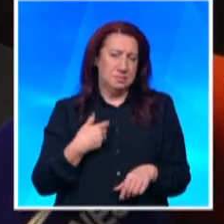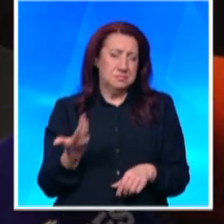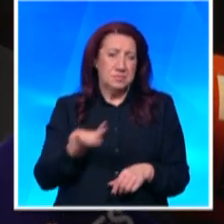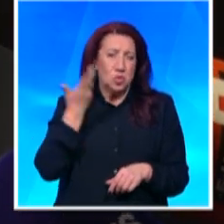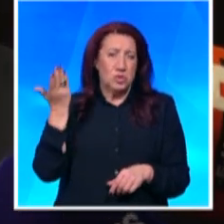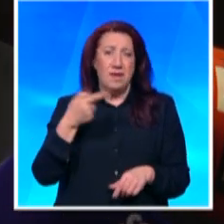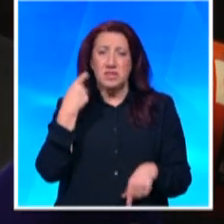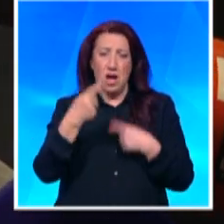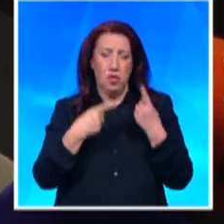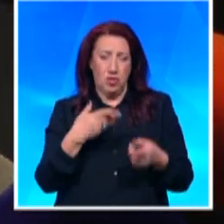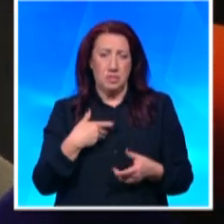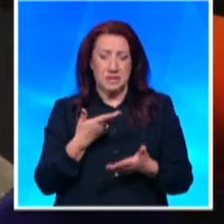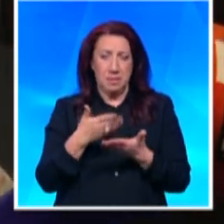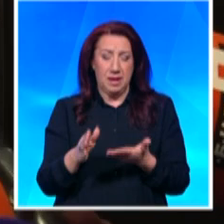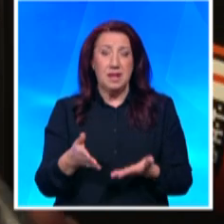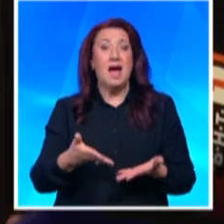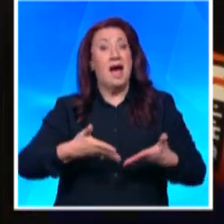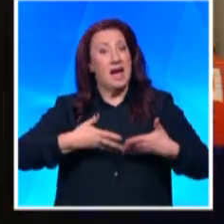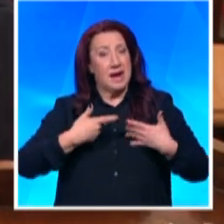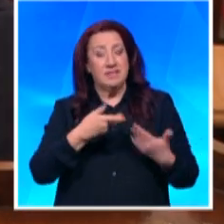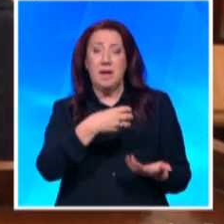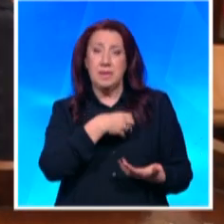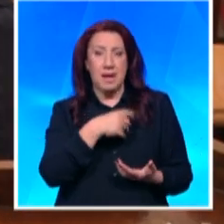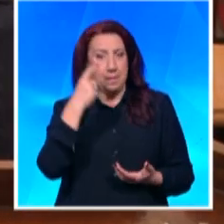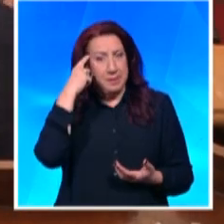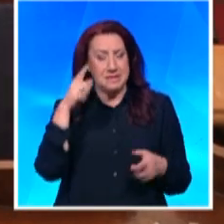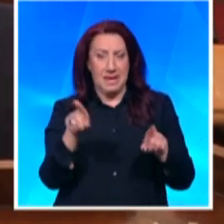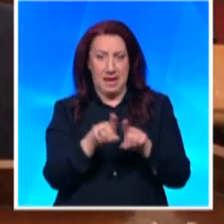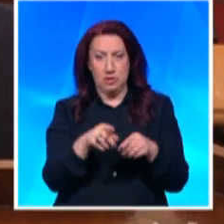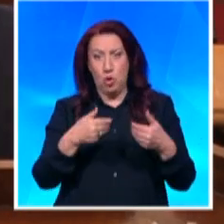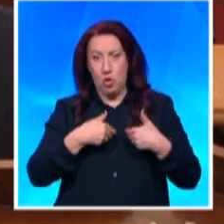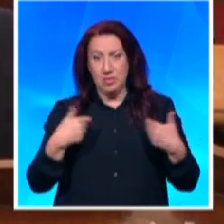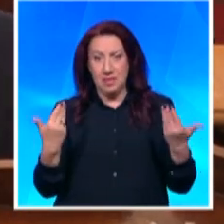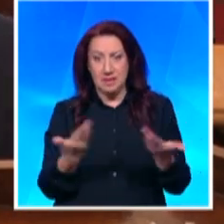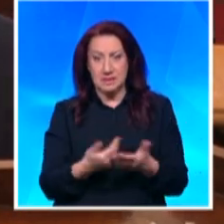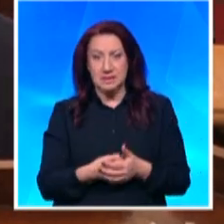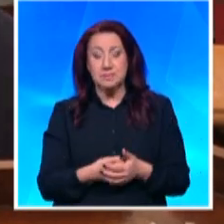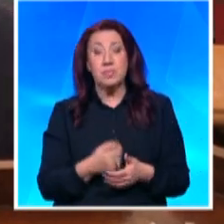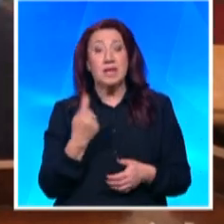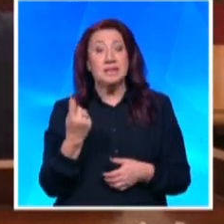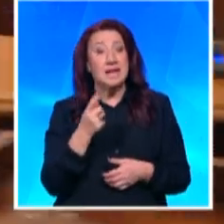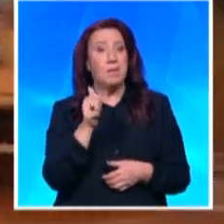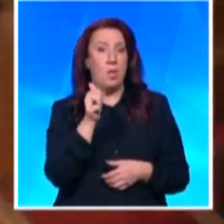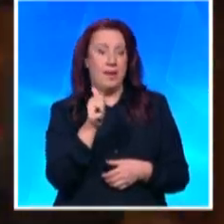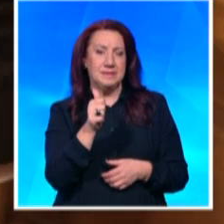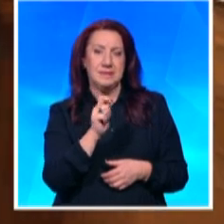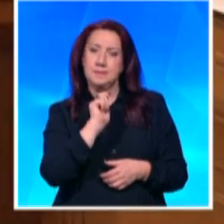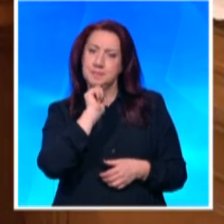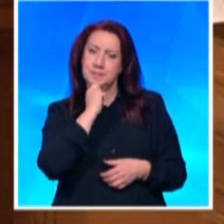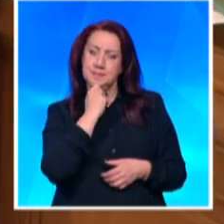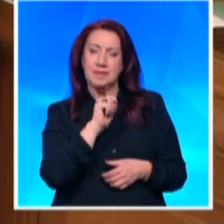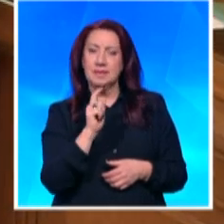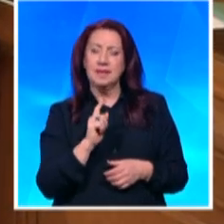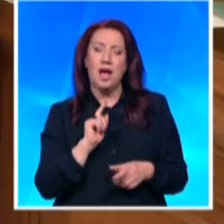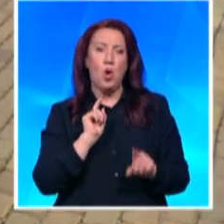години. Радваме се, че ГЕРБ започва да мислят най-накрая като Възраждане. Благодаря. Отговор не дойде единствено от БСП, които запазиха